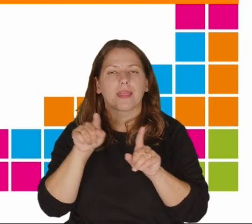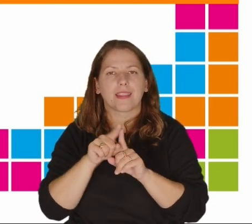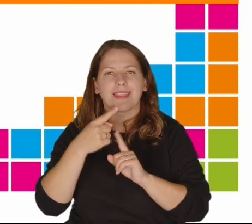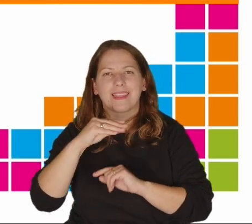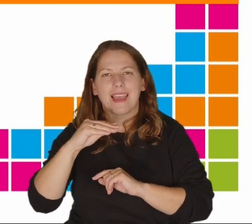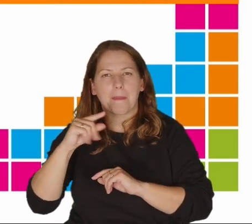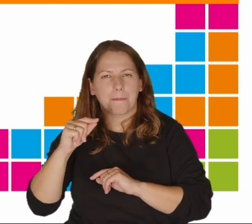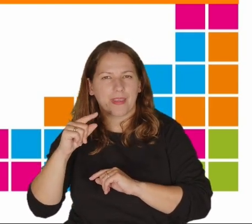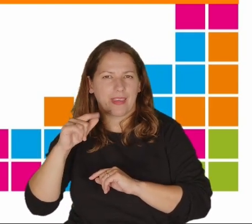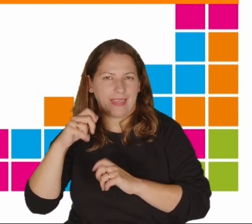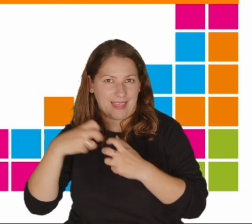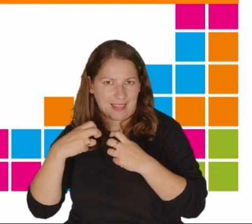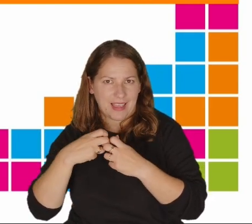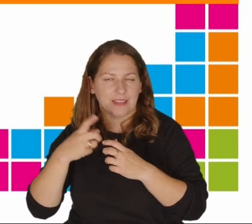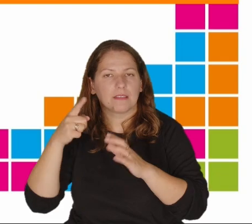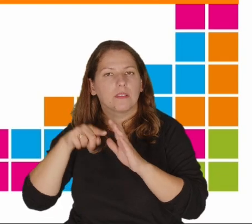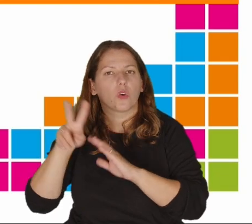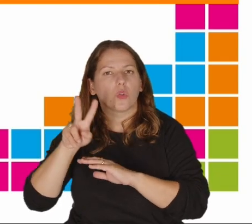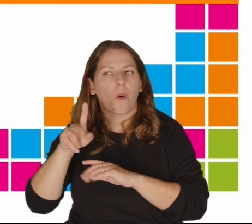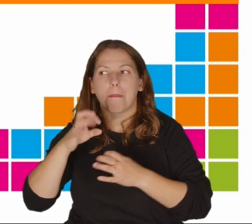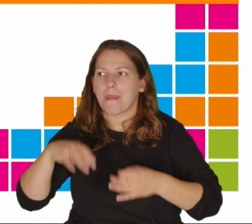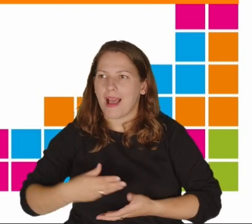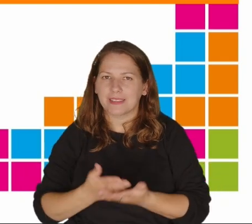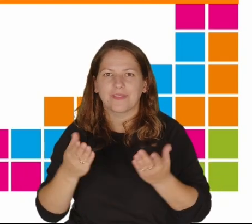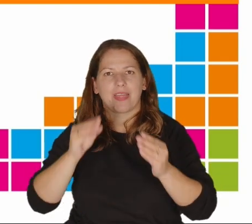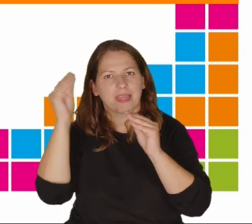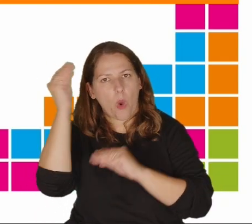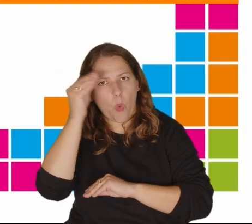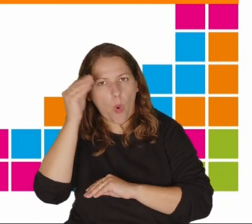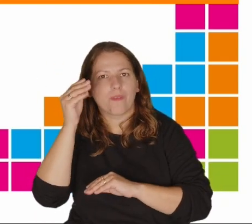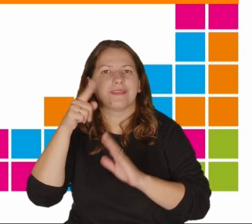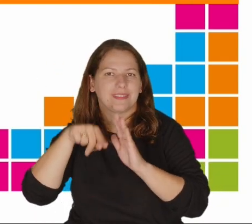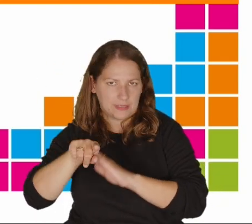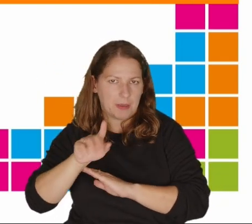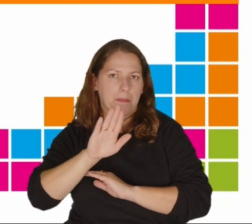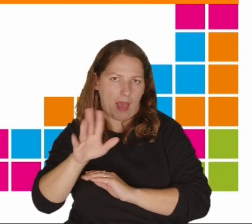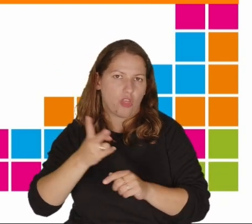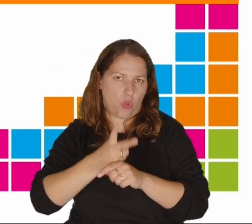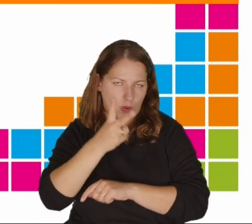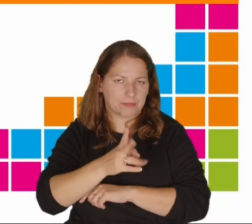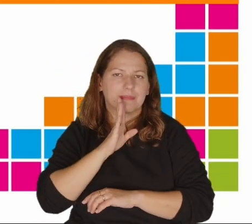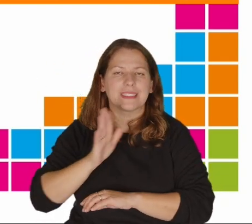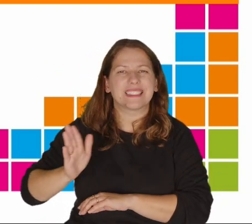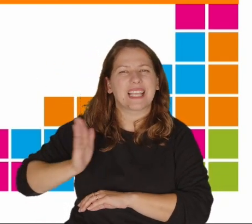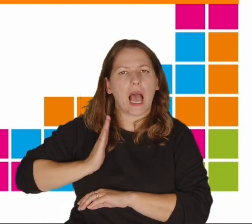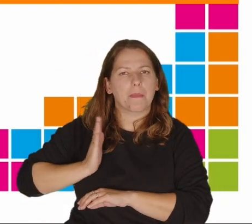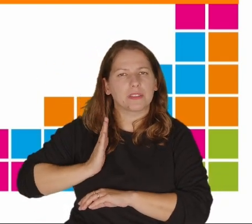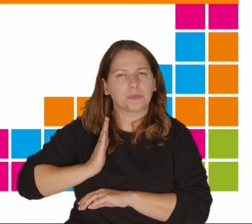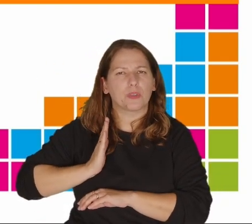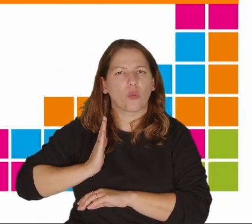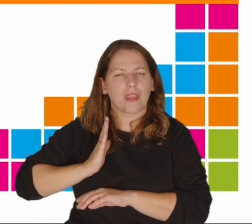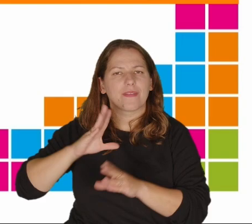internet, czyli te zasoby, do których mają dostęp państwa, naukowcy, czyli coś, co jest zabezpieczone